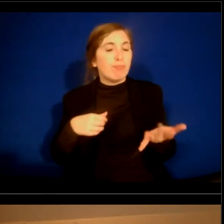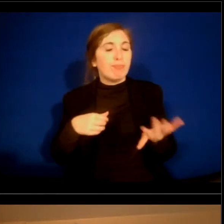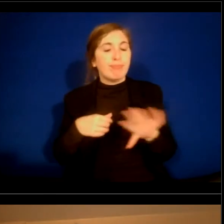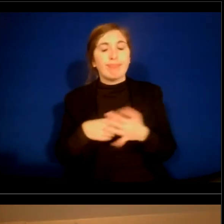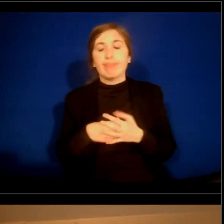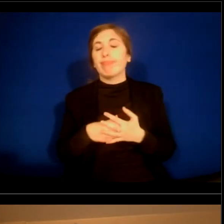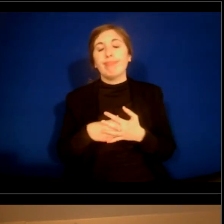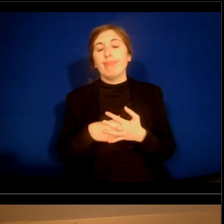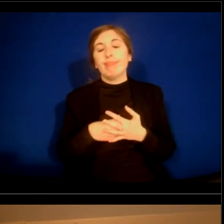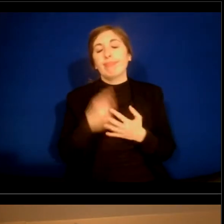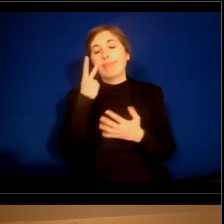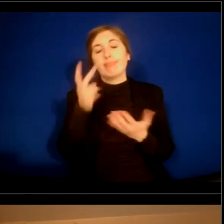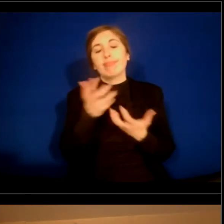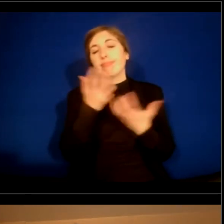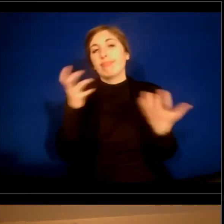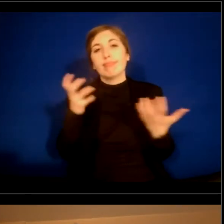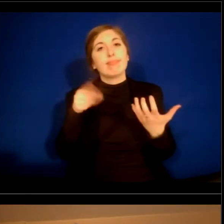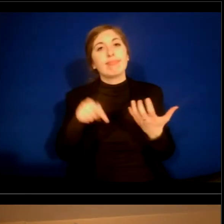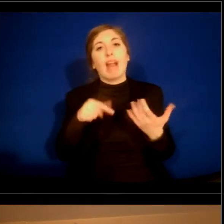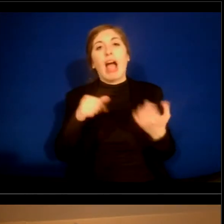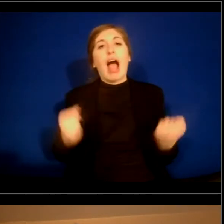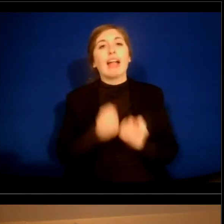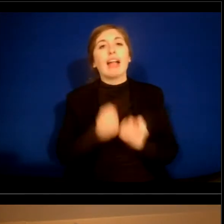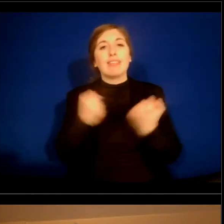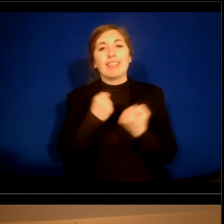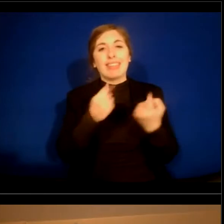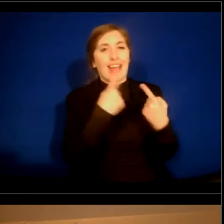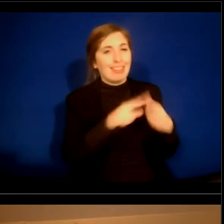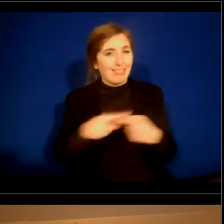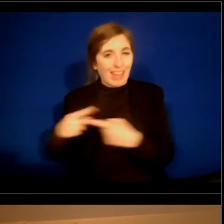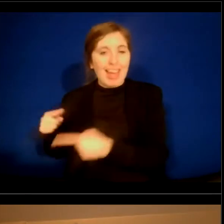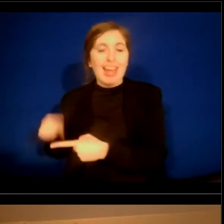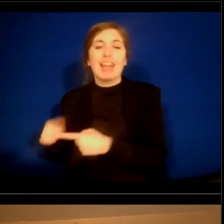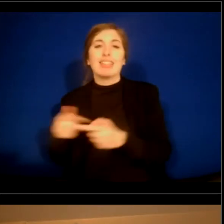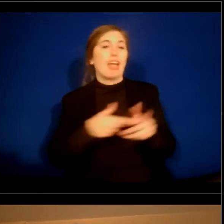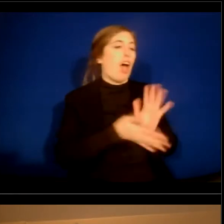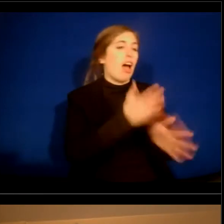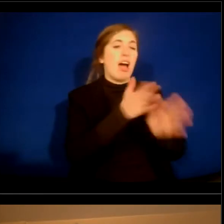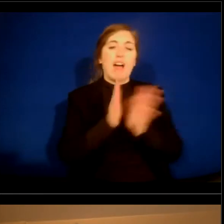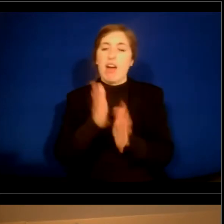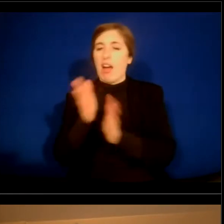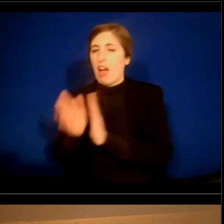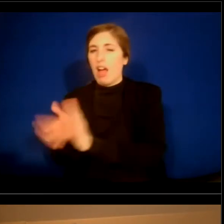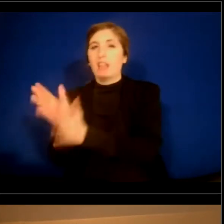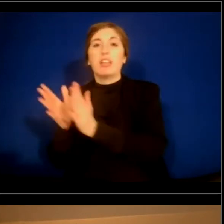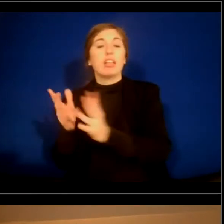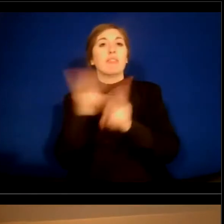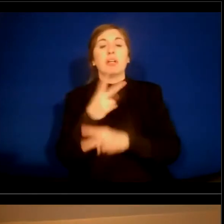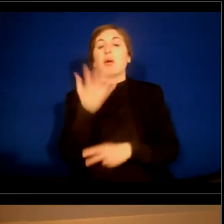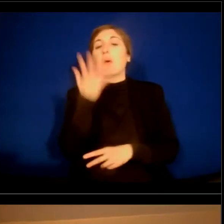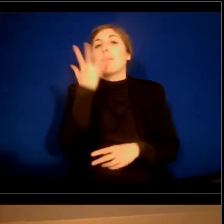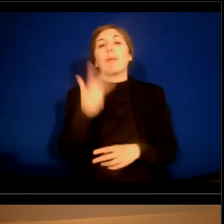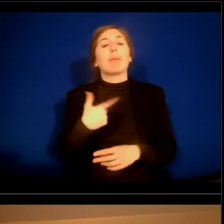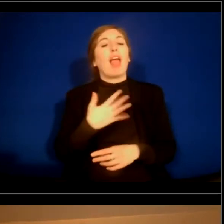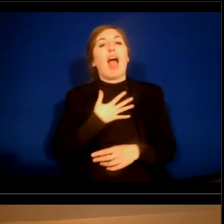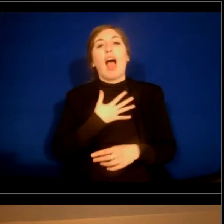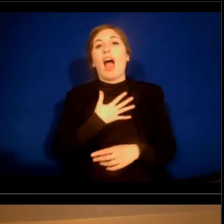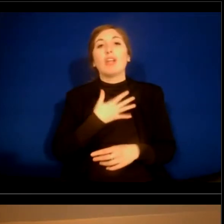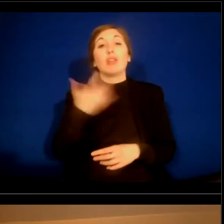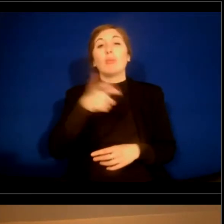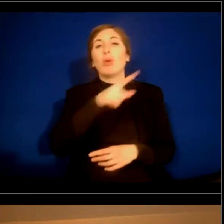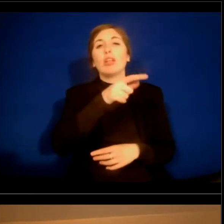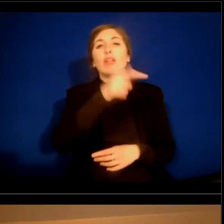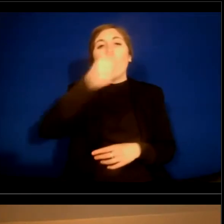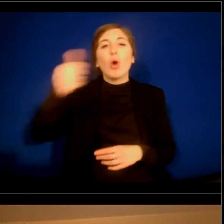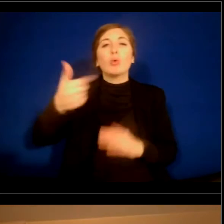Evidentemente ci sono attività diverse che vengono portate avanti, ma mi fa piacere, ecco, vedere che c'è sempre un pezzo di intervento psicosociale nel